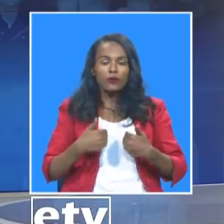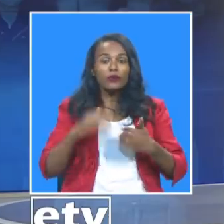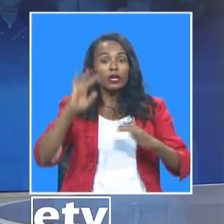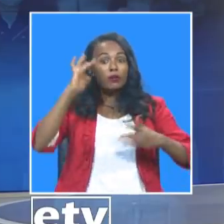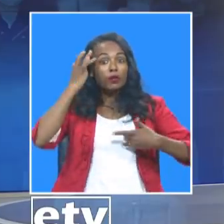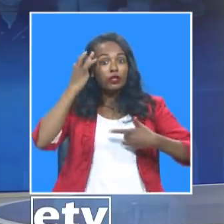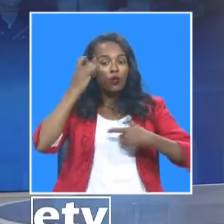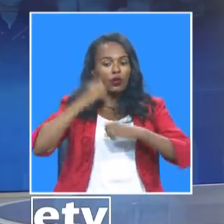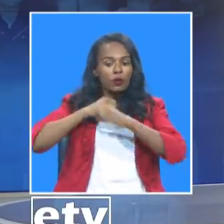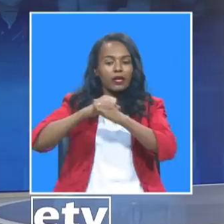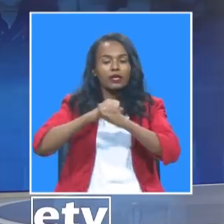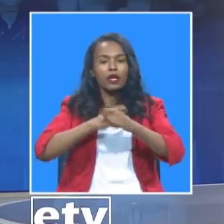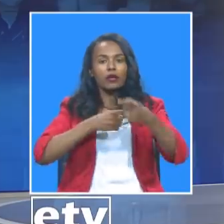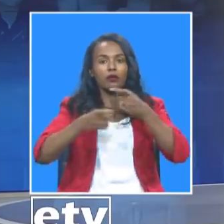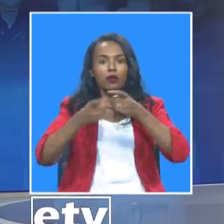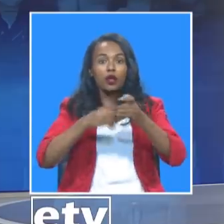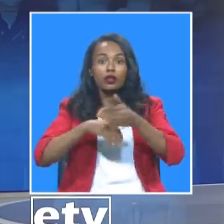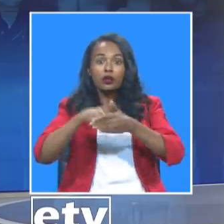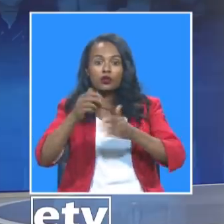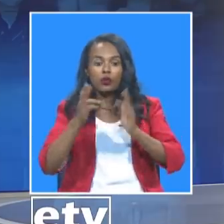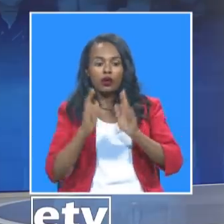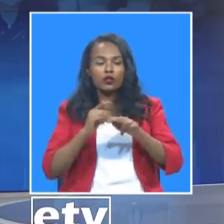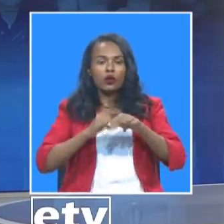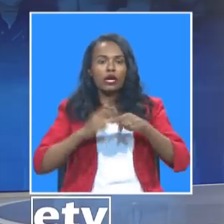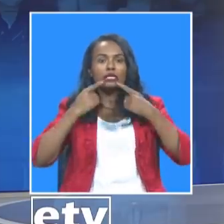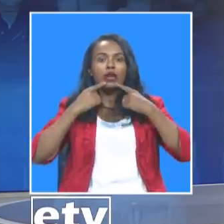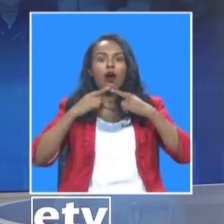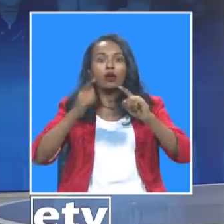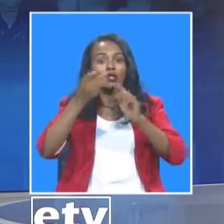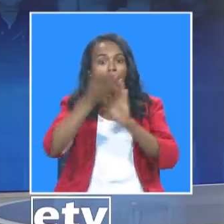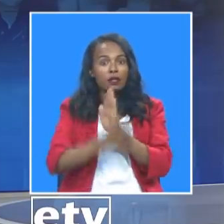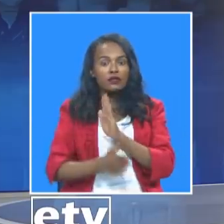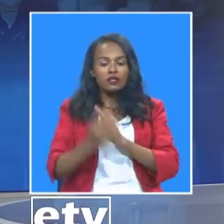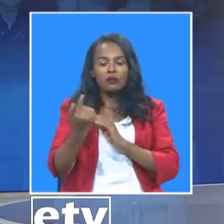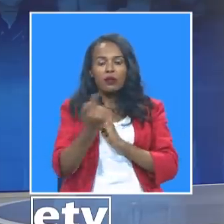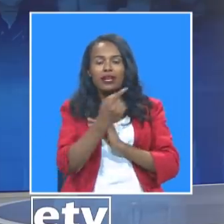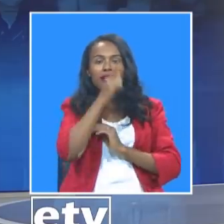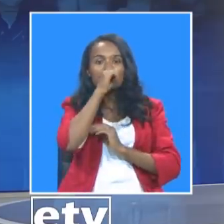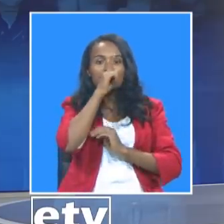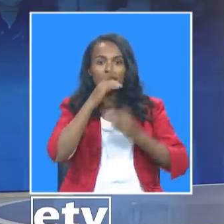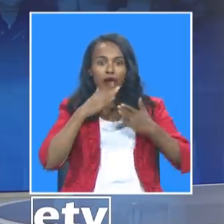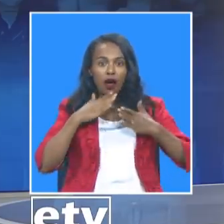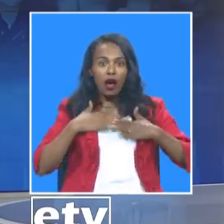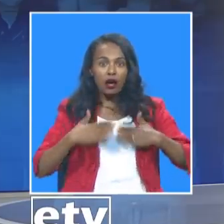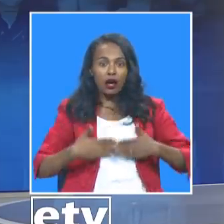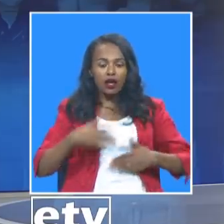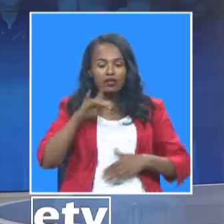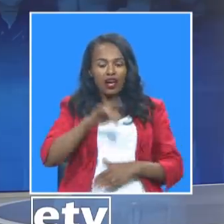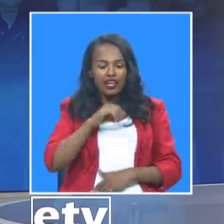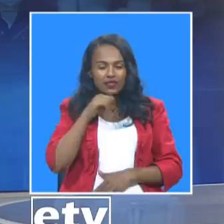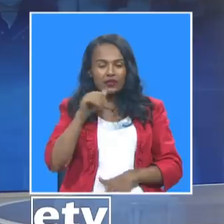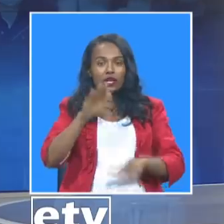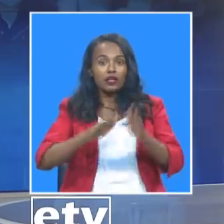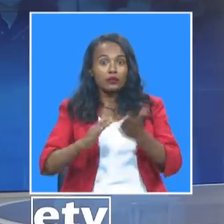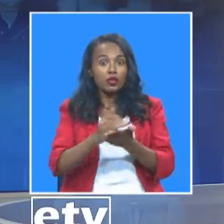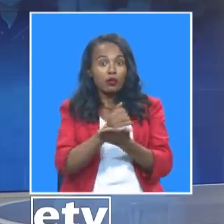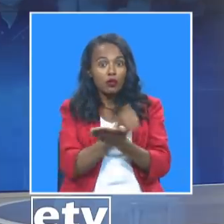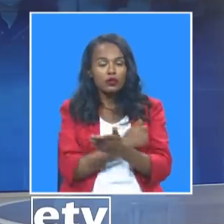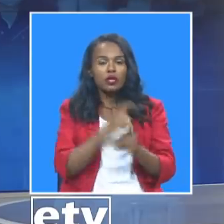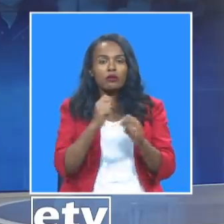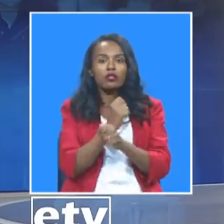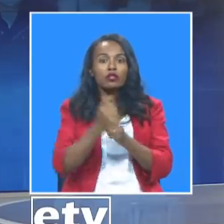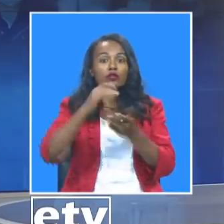በሽታውን ለመከላከልና ለመቆጣጠር የወጣውን አስቸኳይ ጊዜ አዋጁን ለማስፈጸም በአንዳንድ የጸጥታ አካላት አላስፈላጊ እርምጃዎች የተፈጸሙ ቢሆንም